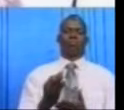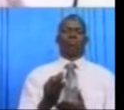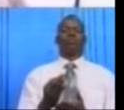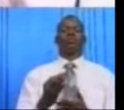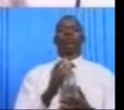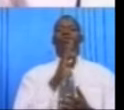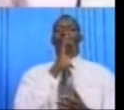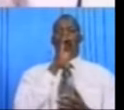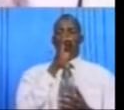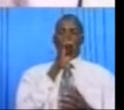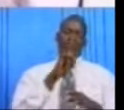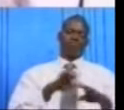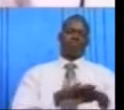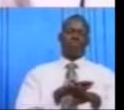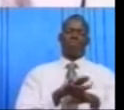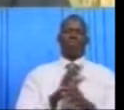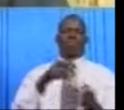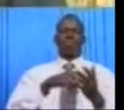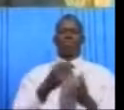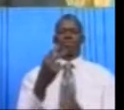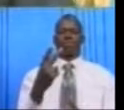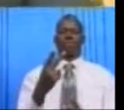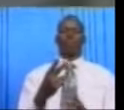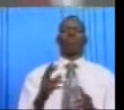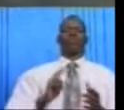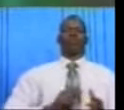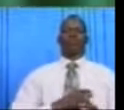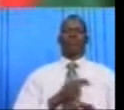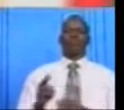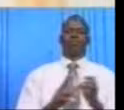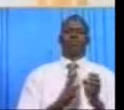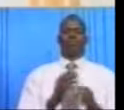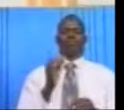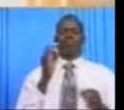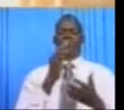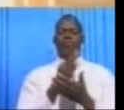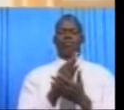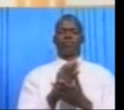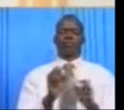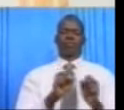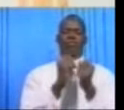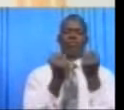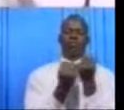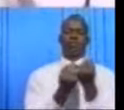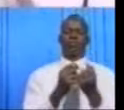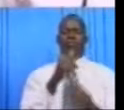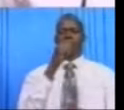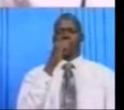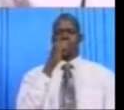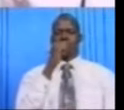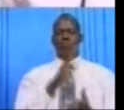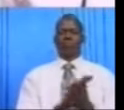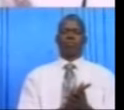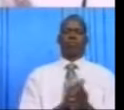Alors sur 2013, nous allons maintenir la même tendance, toujours en nous focalisant sur la sécurité alimentaire, donc l'agriculture et